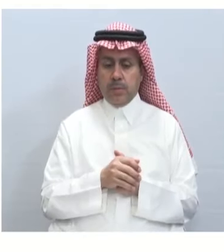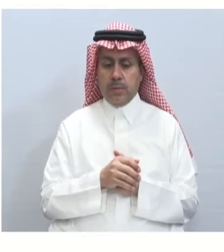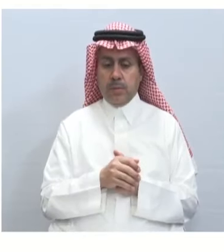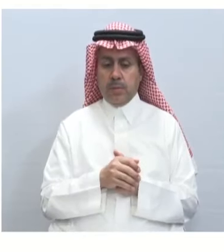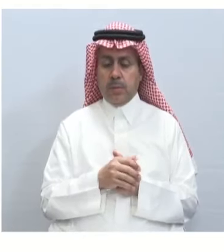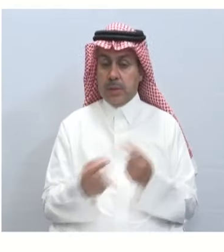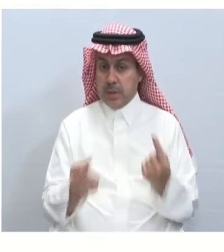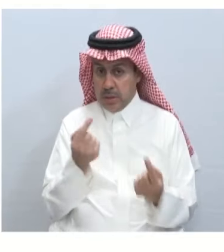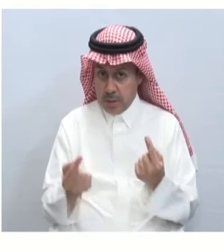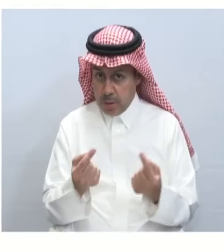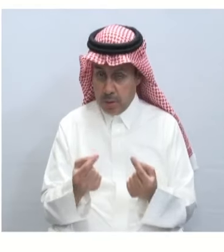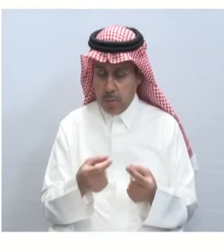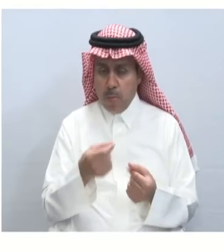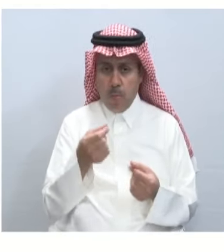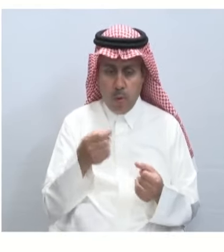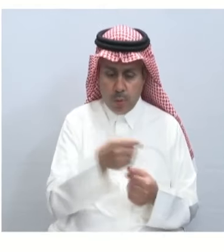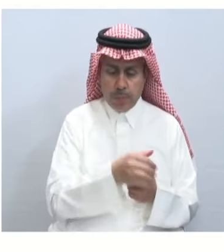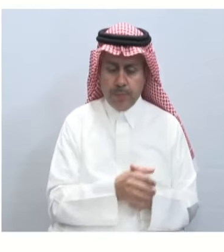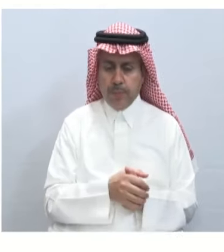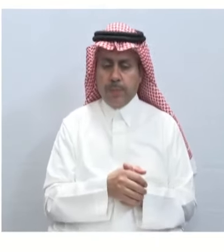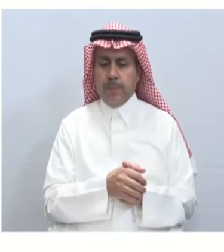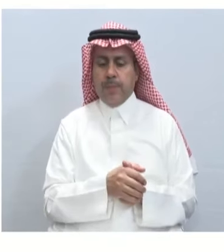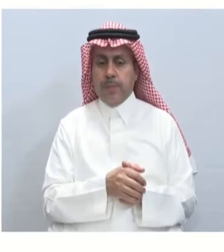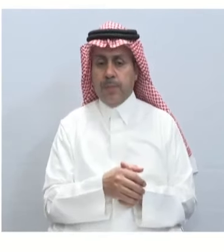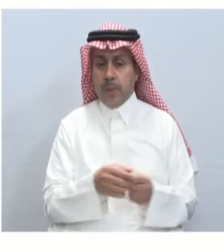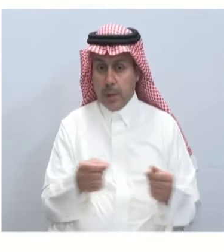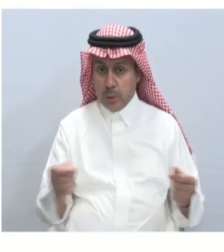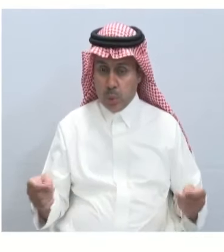اما الزرع فهو نثر البذور